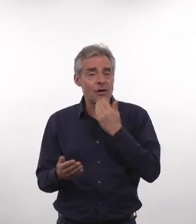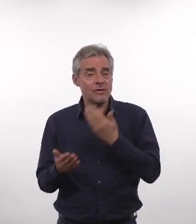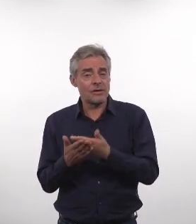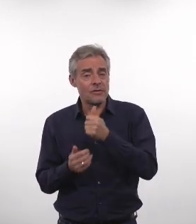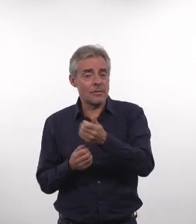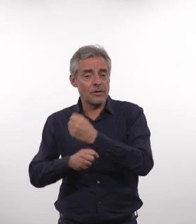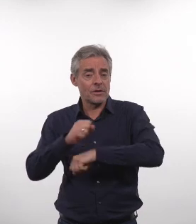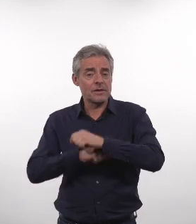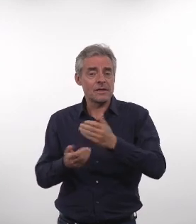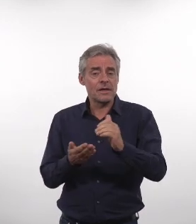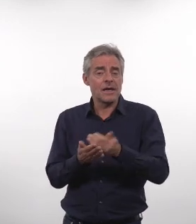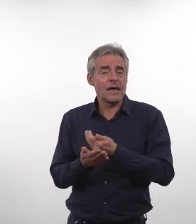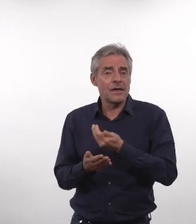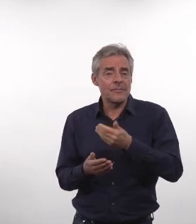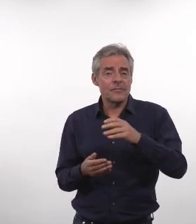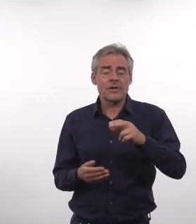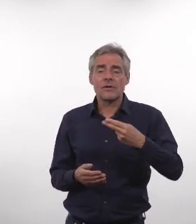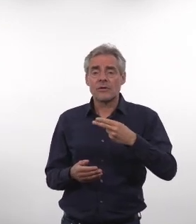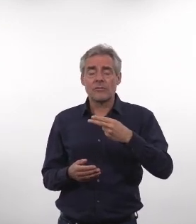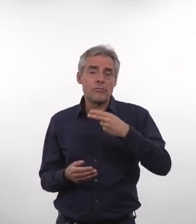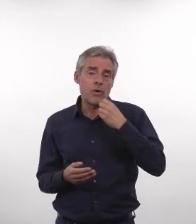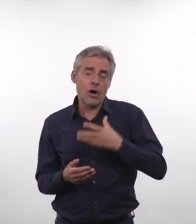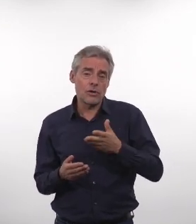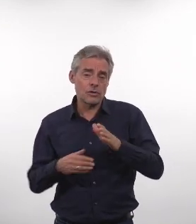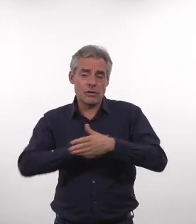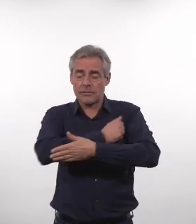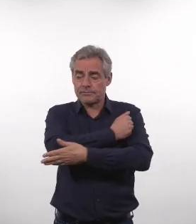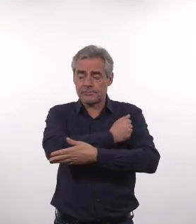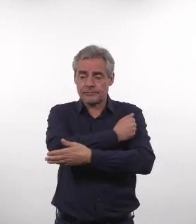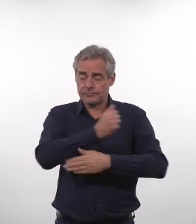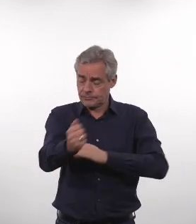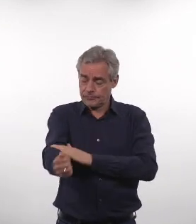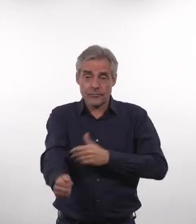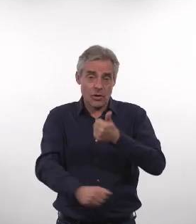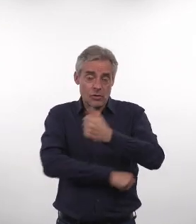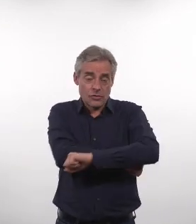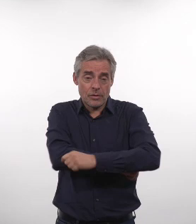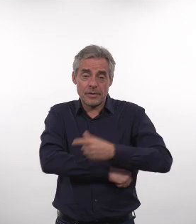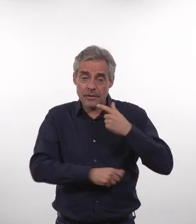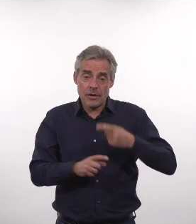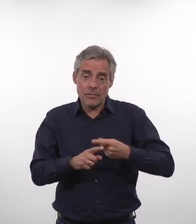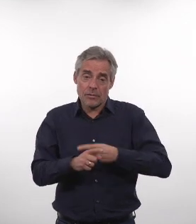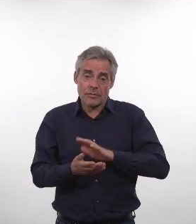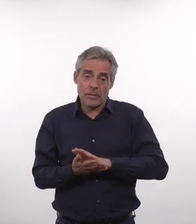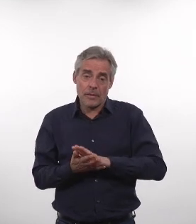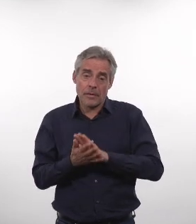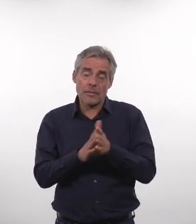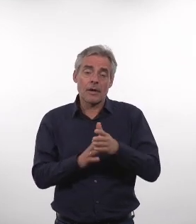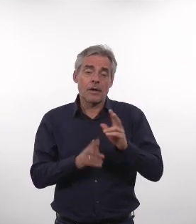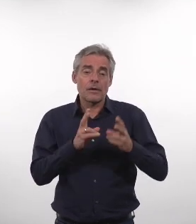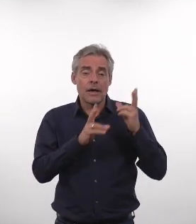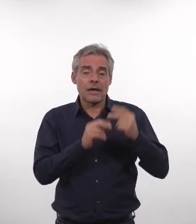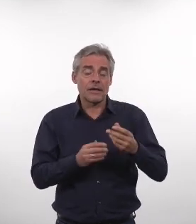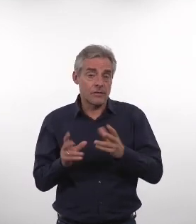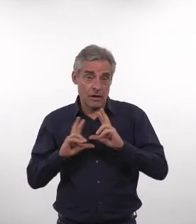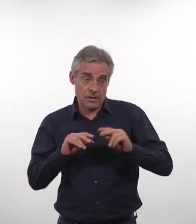mis de la crème Nivea au pli du cou de son enfant pendant une semaine, de plus en plus longtemps. Ce qui fait que quand elle est arrivée et qu'elle nous